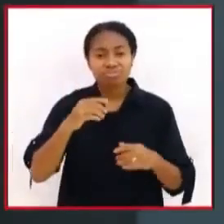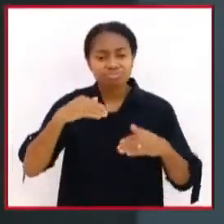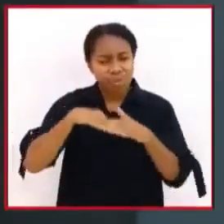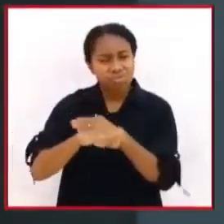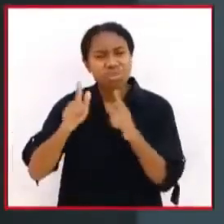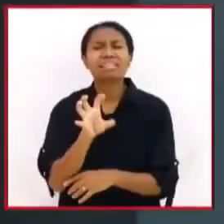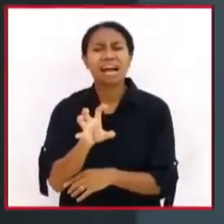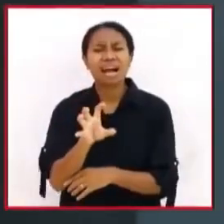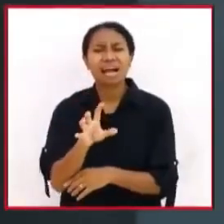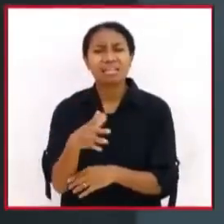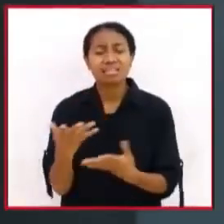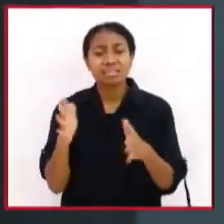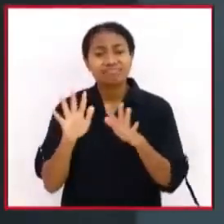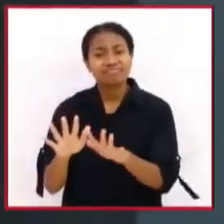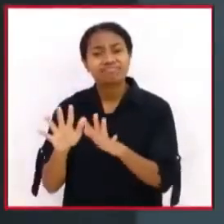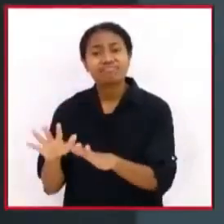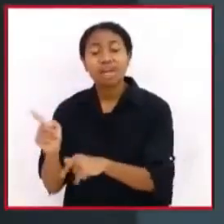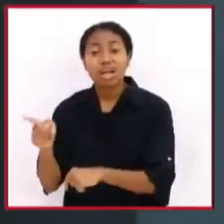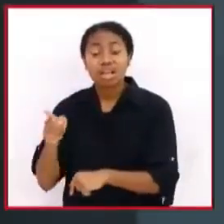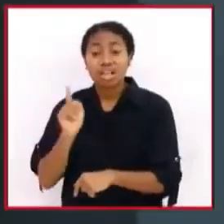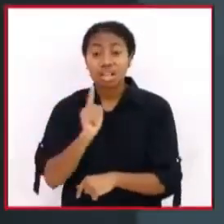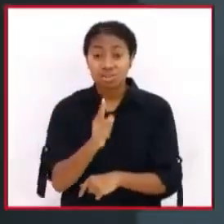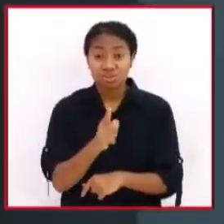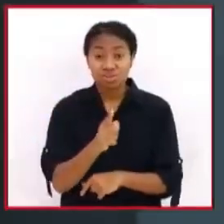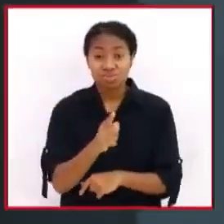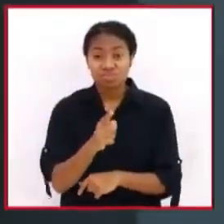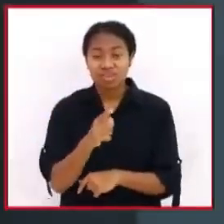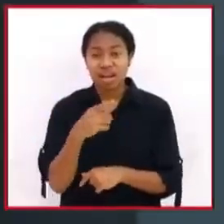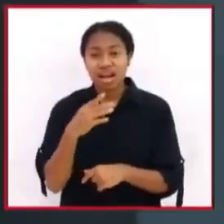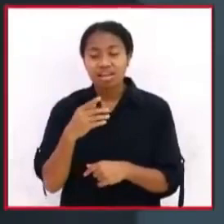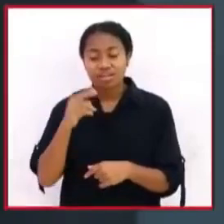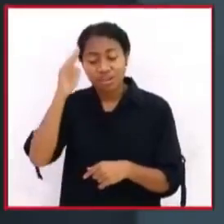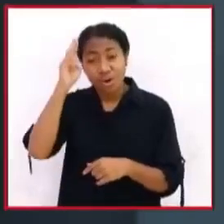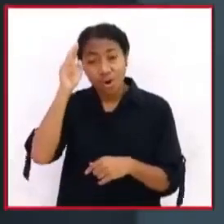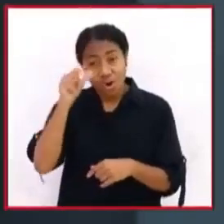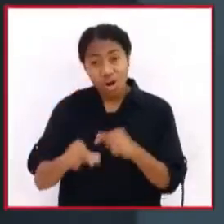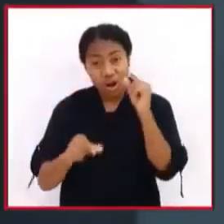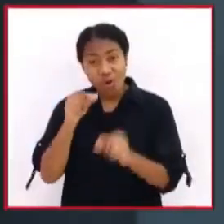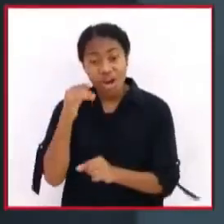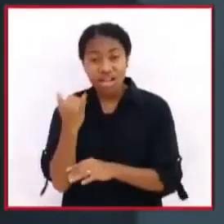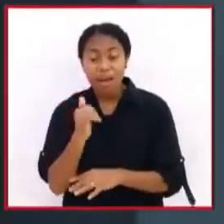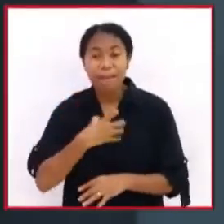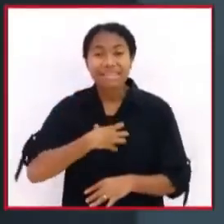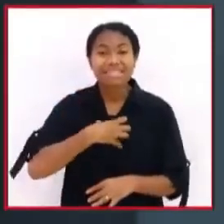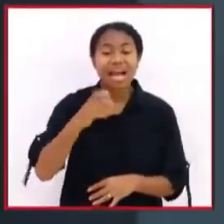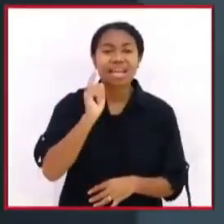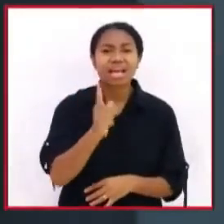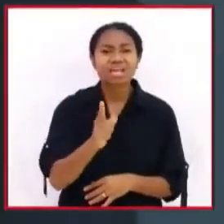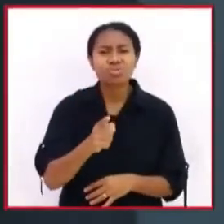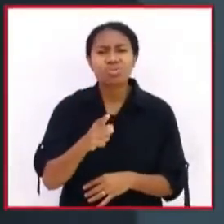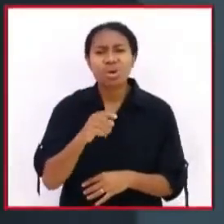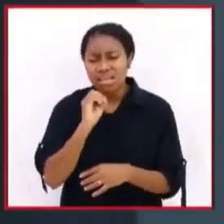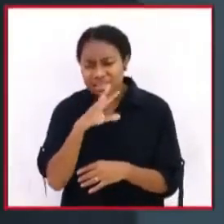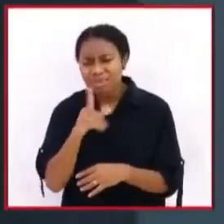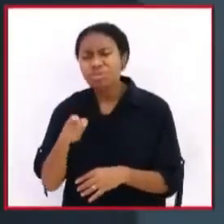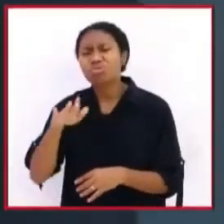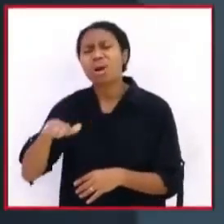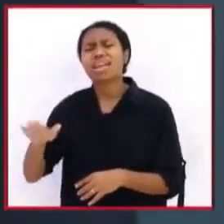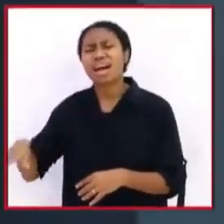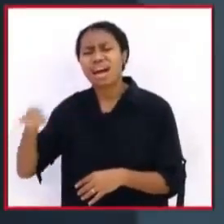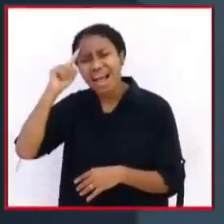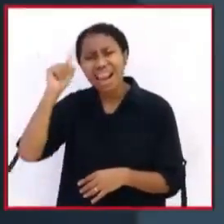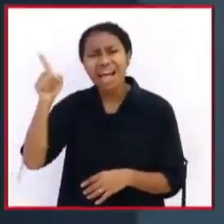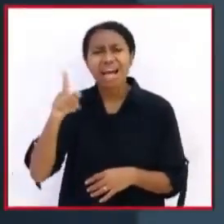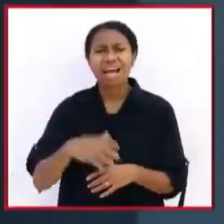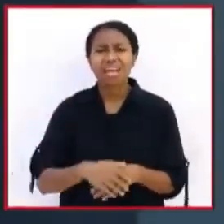disebut Anak Allah Yohanes 1 ayat 12 semua orang yang menerimanya disebut Anak Allah saya percaya Yesus Saya anak Allah Anak Allah